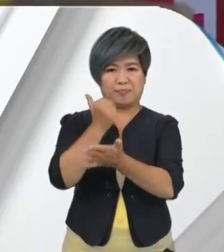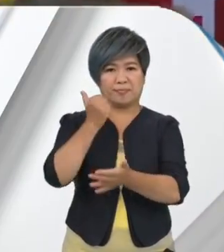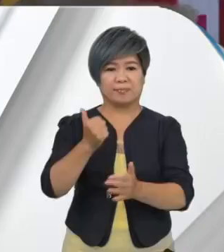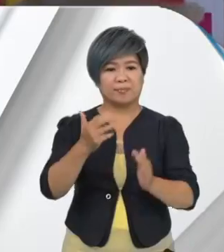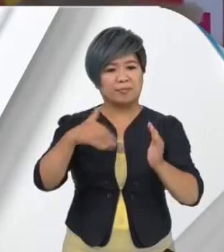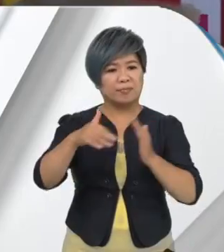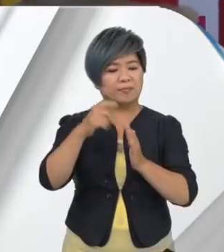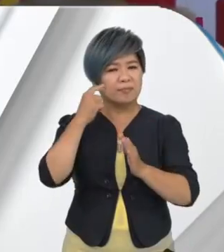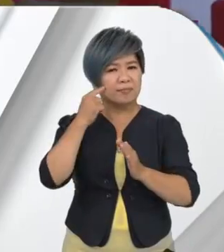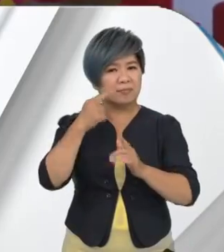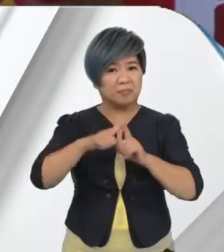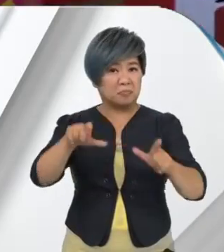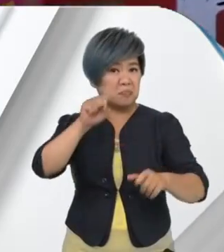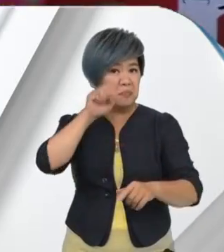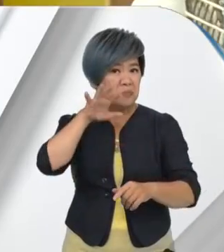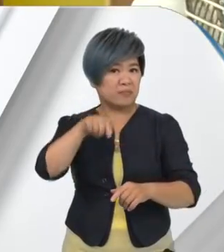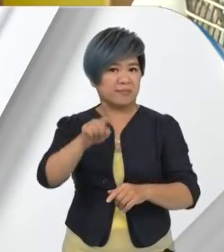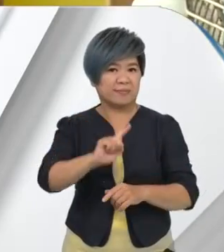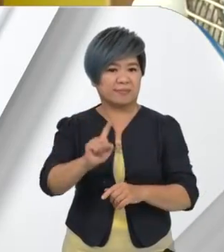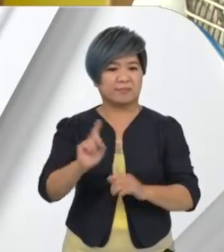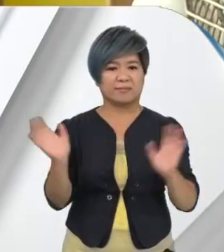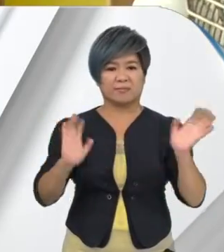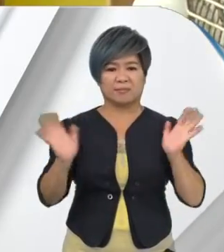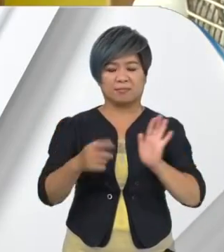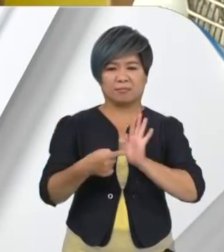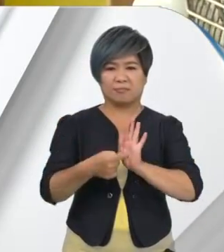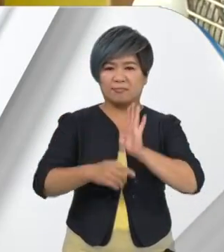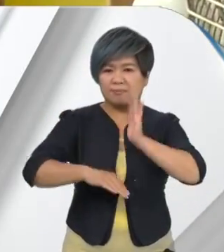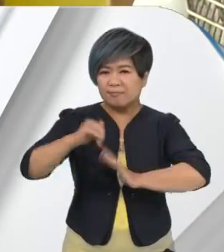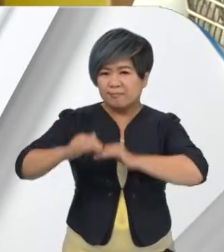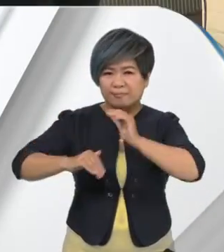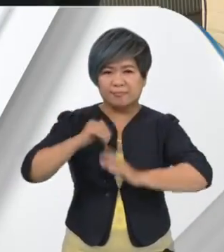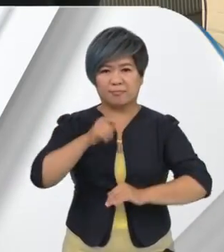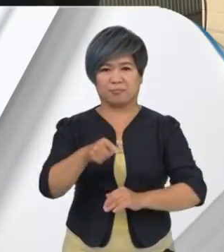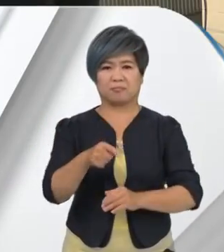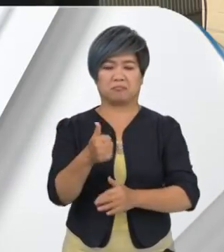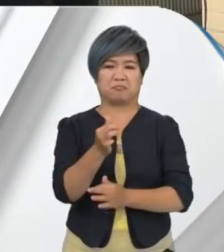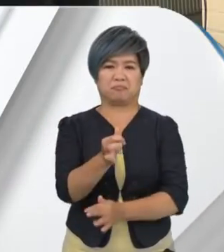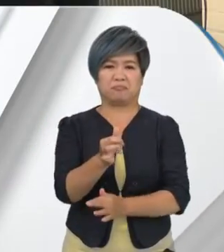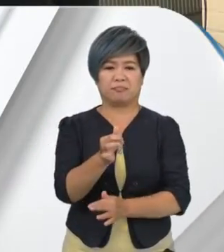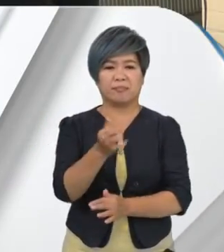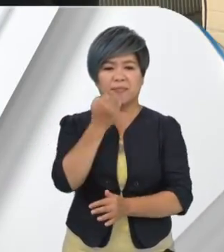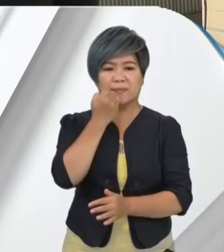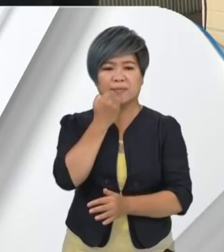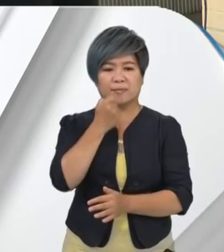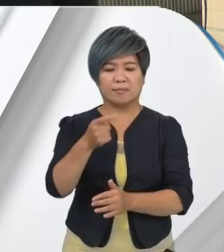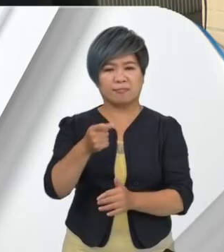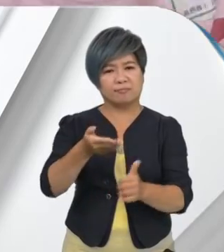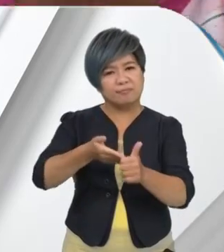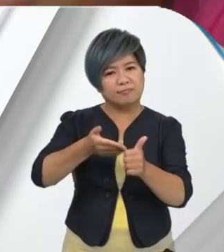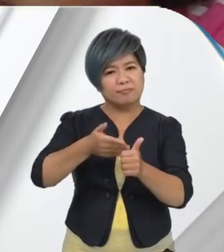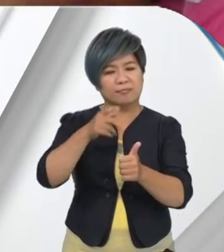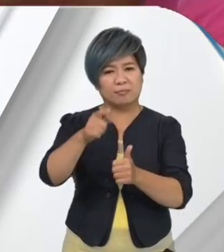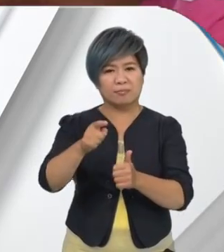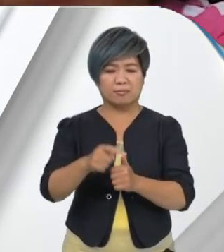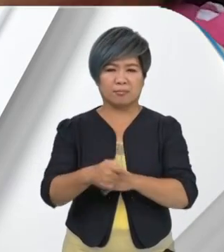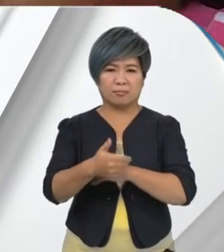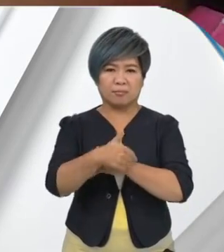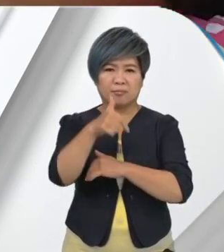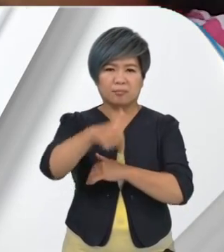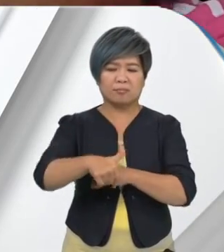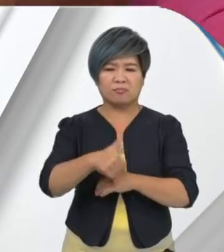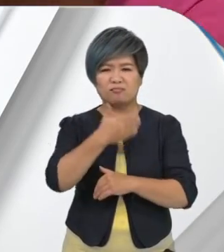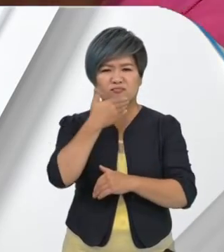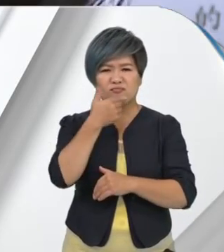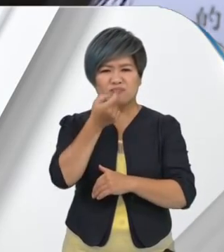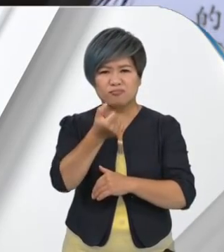的因为最大的成就，台小朋友展现付出合作的精神，能做到本职业开发的偏向小高，做得到全